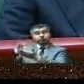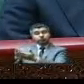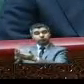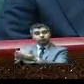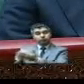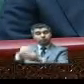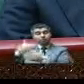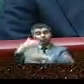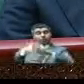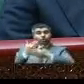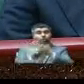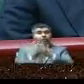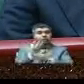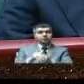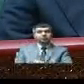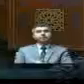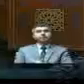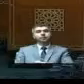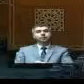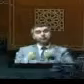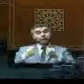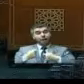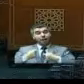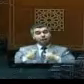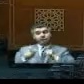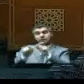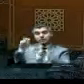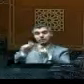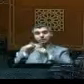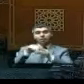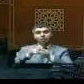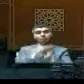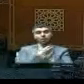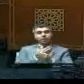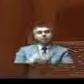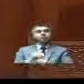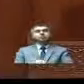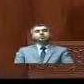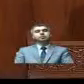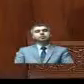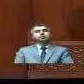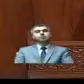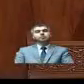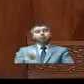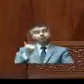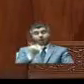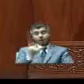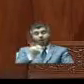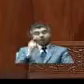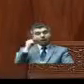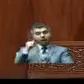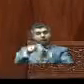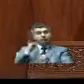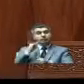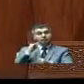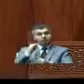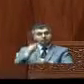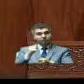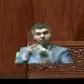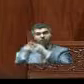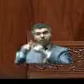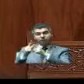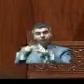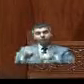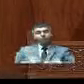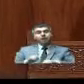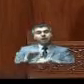كما يجري العمل على دراسة تعجيل شبكة محطات الرصد الجوي لمراقبة ورصد الحالات الجوية وعناصر